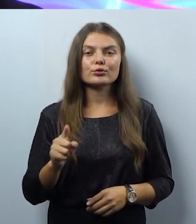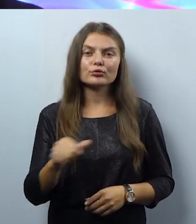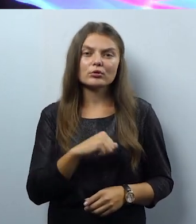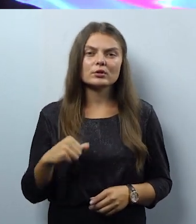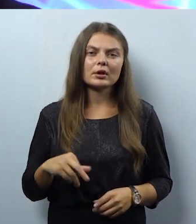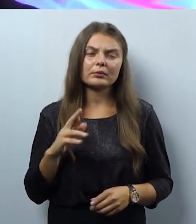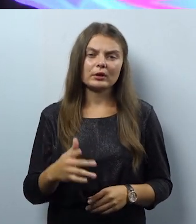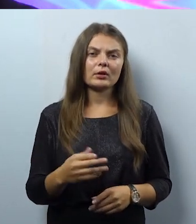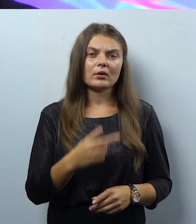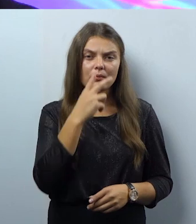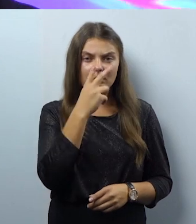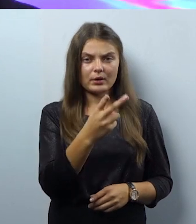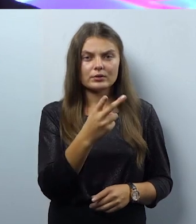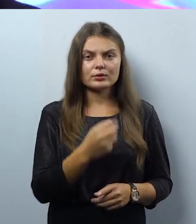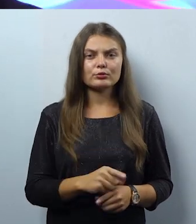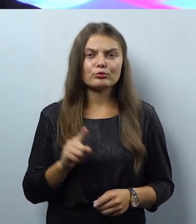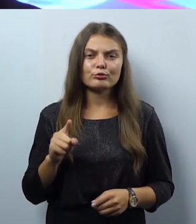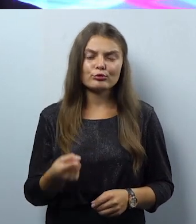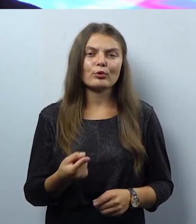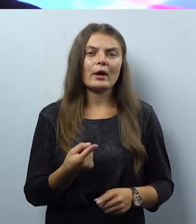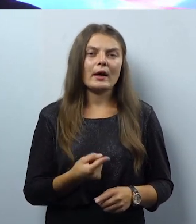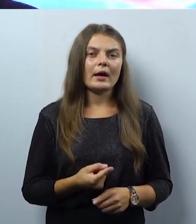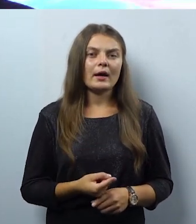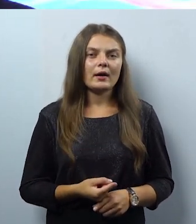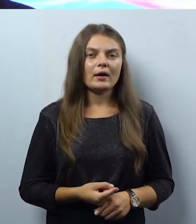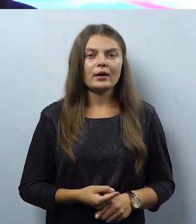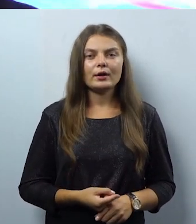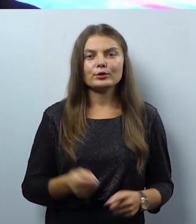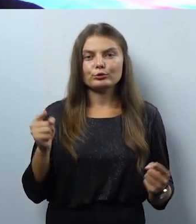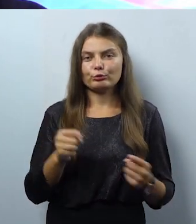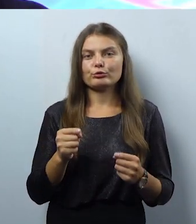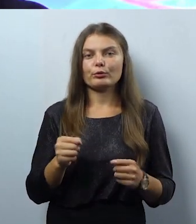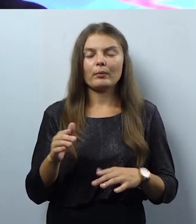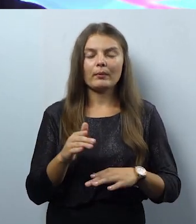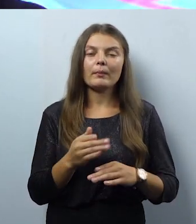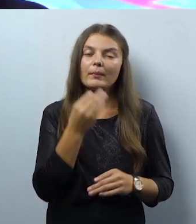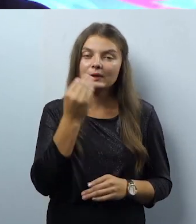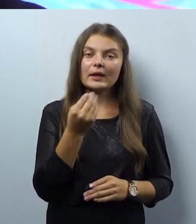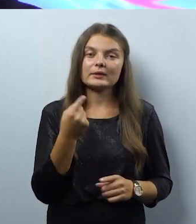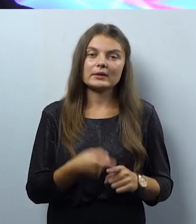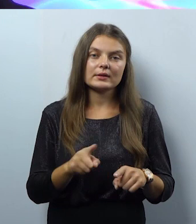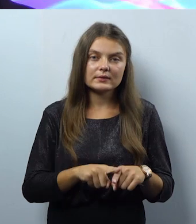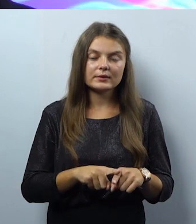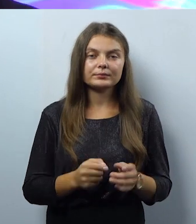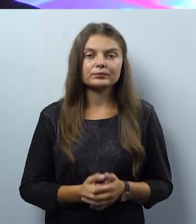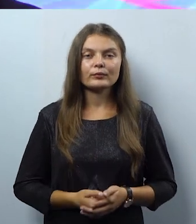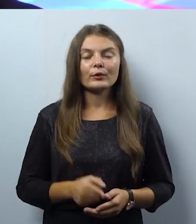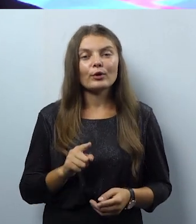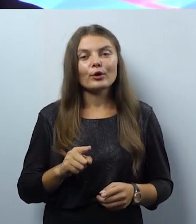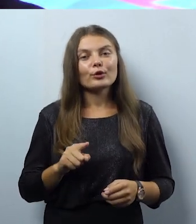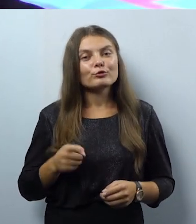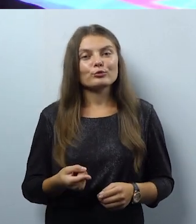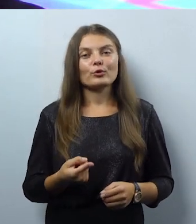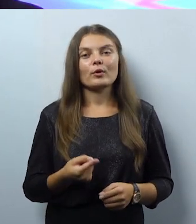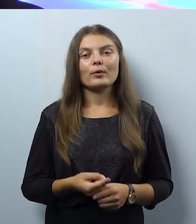це все виглядало, чому ми звернули на це увагу, чому люди почали про це говорити, чому завжди було так, у нас, знаєте, проблема є тоді,